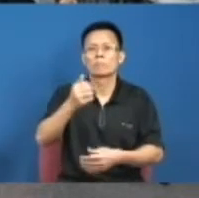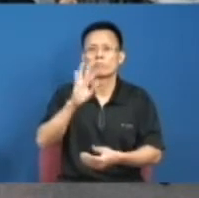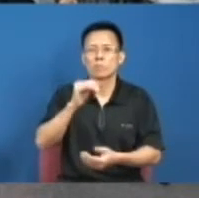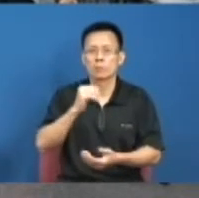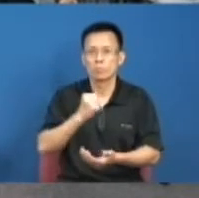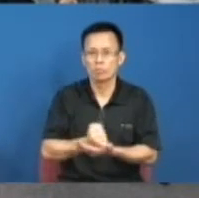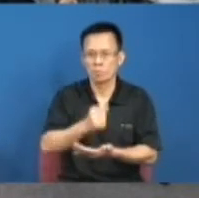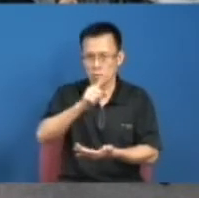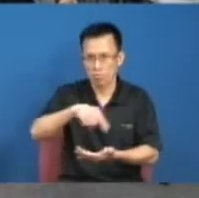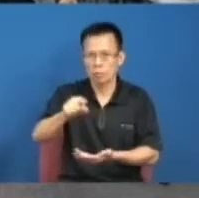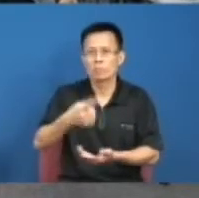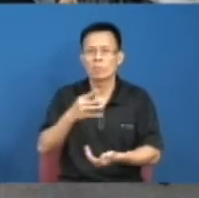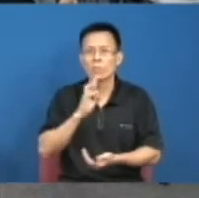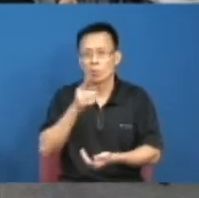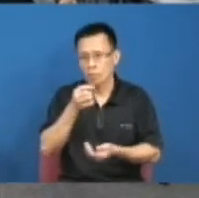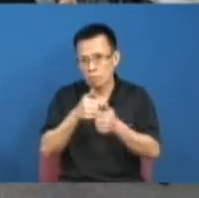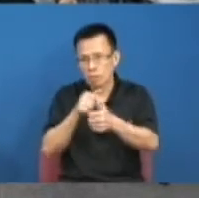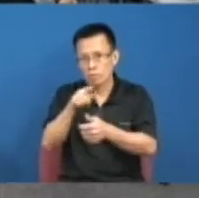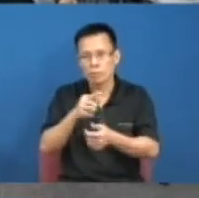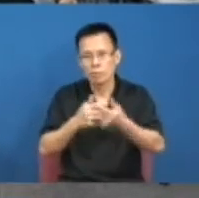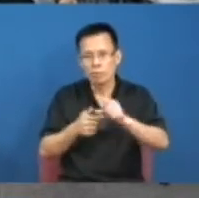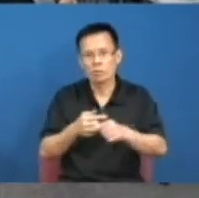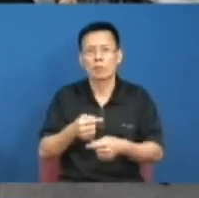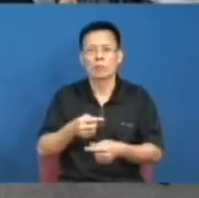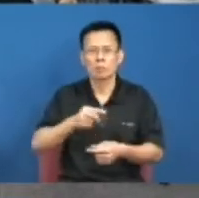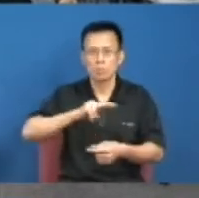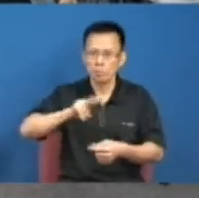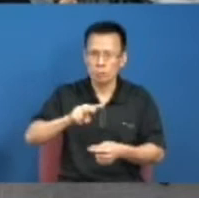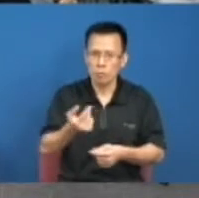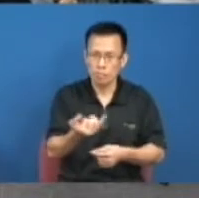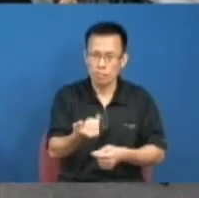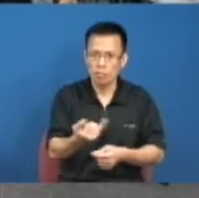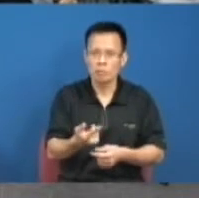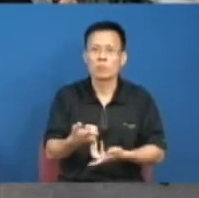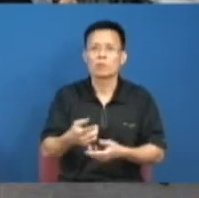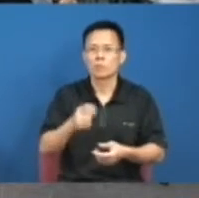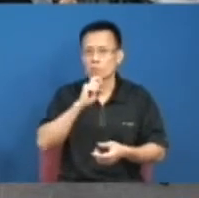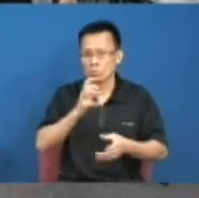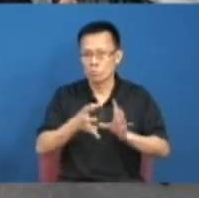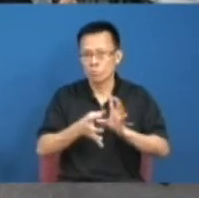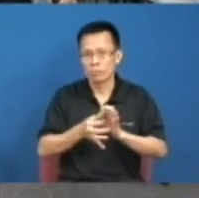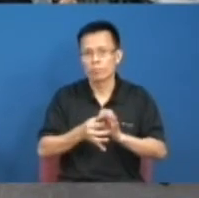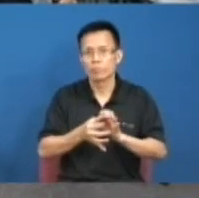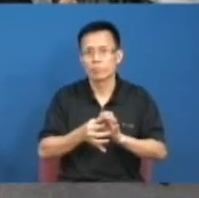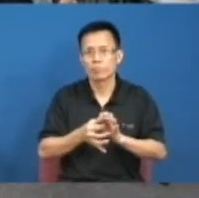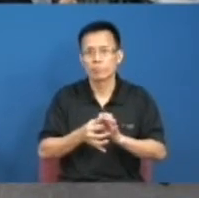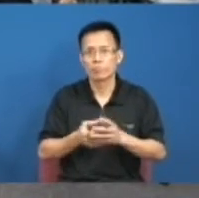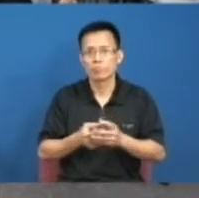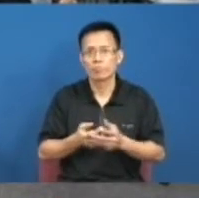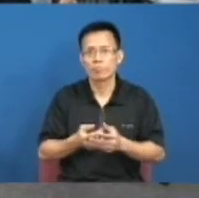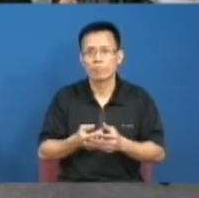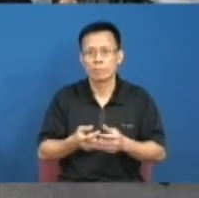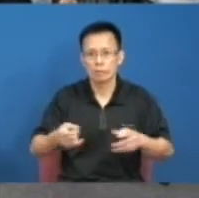坡你啲呢個做法，係咪都係？同樣咁樣嘅處理，因為我哋涉及有即係 John Department 嘅一